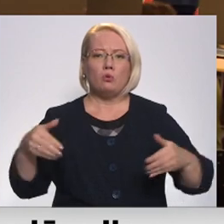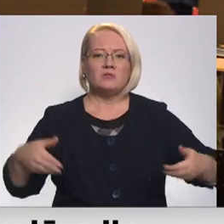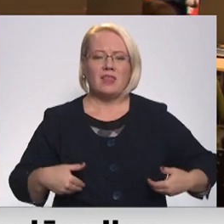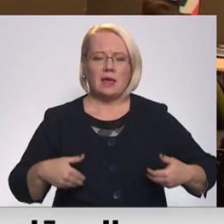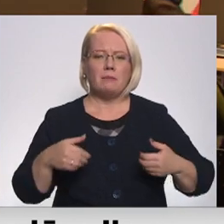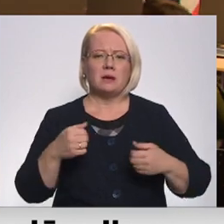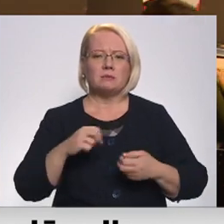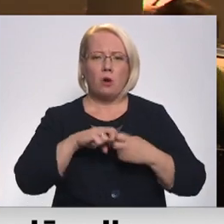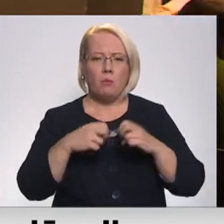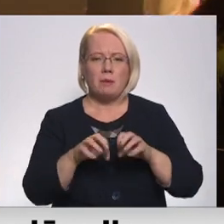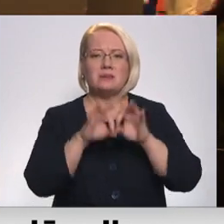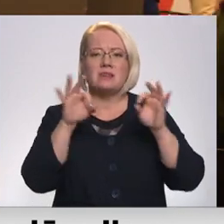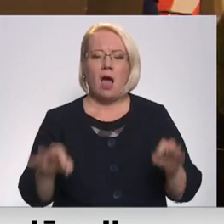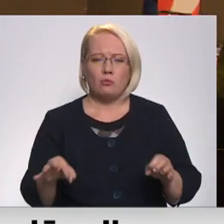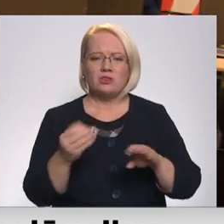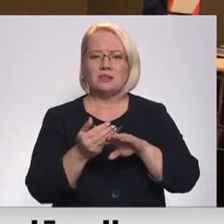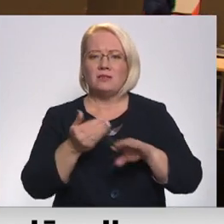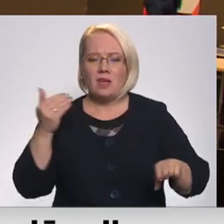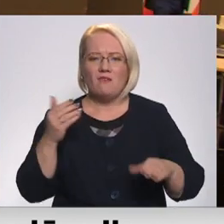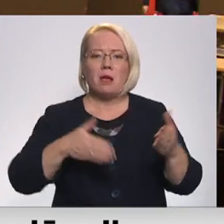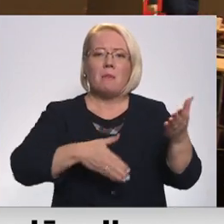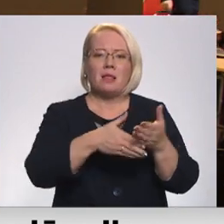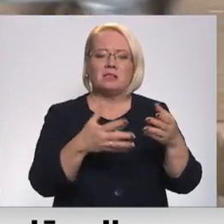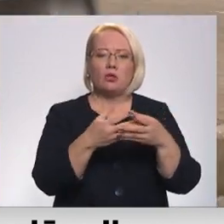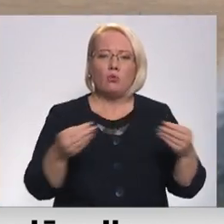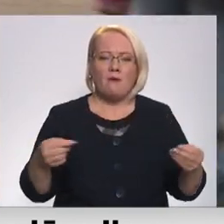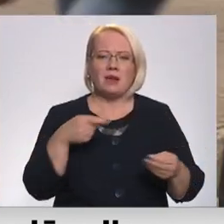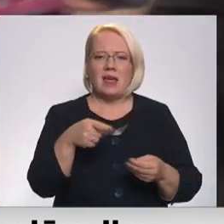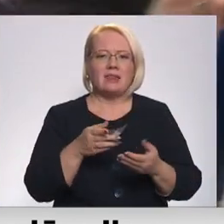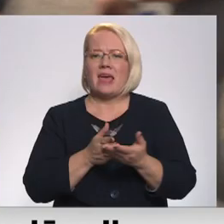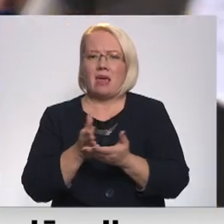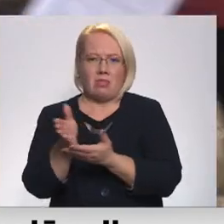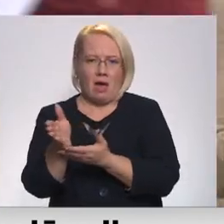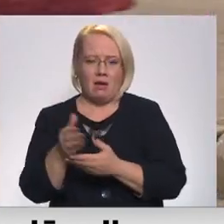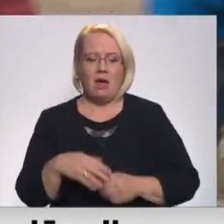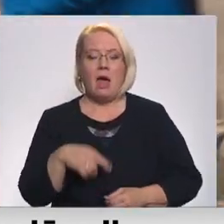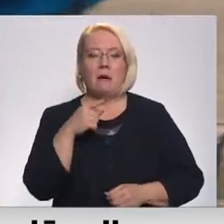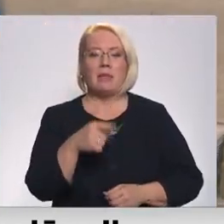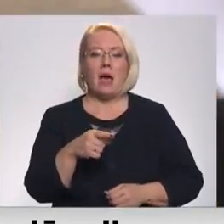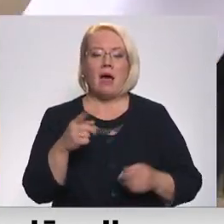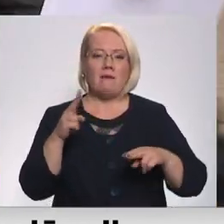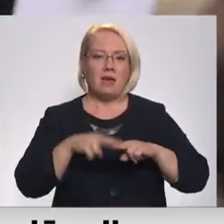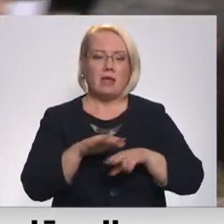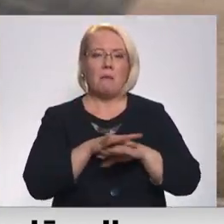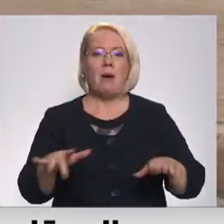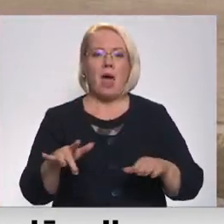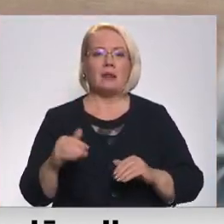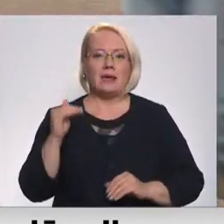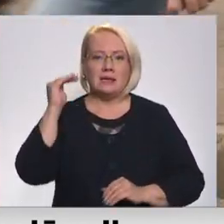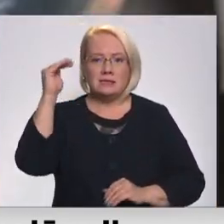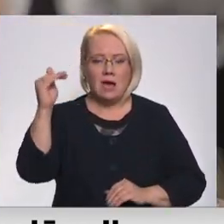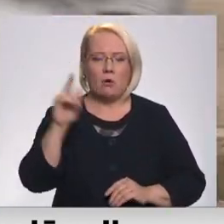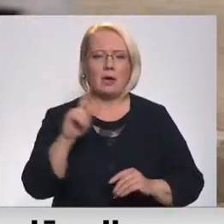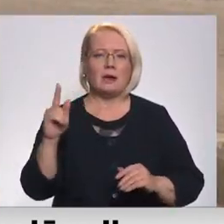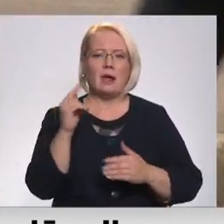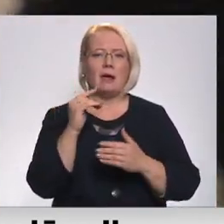agrīni un viņam varēja palīdzēt un novērst šo dzīves trajektoriju. Tā vietā bērni izaug, kļūst par likuma pārkāpējiem,